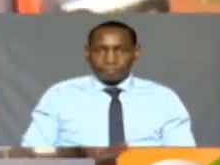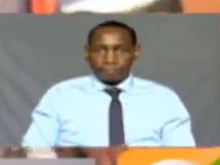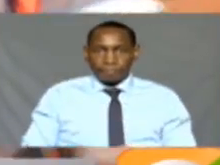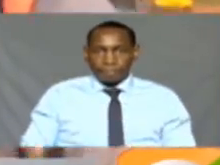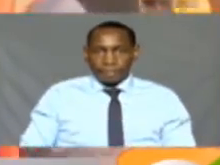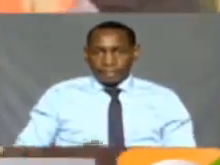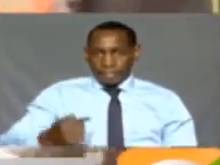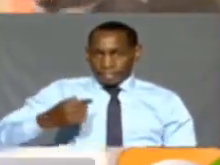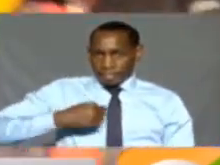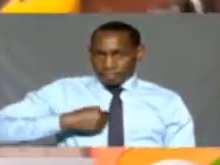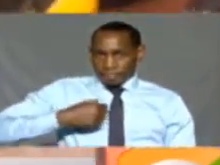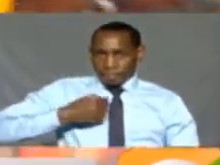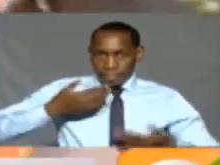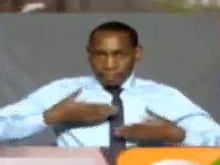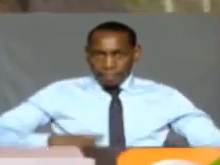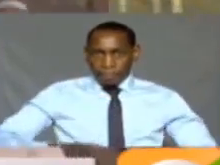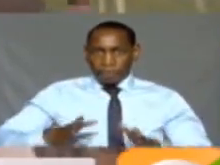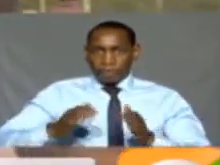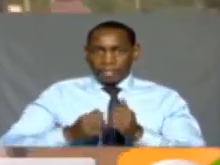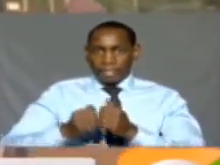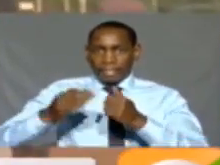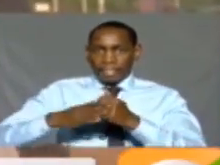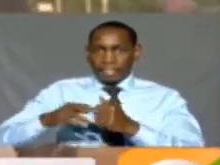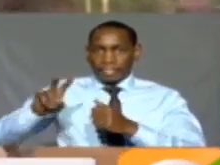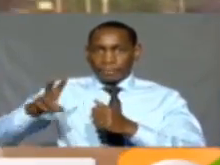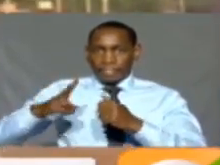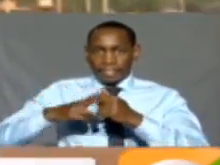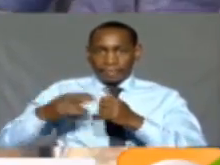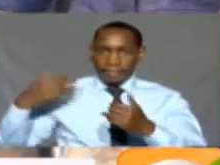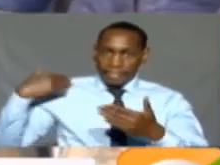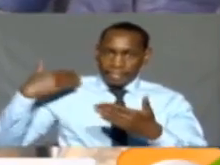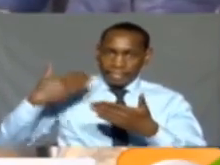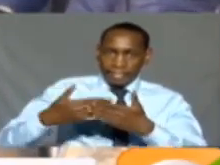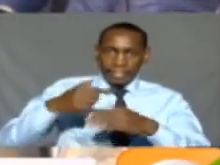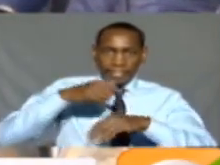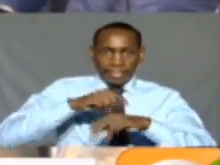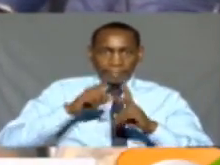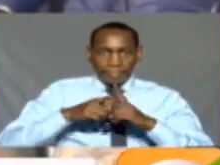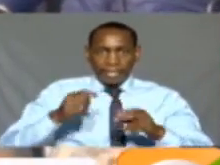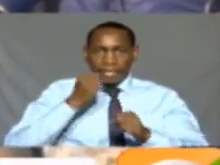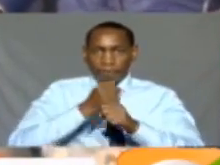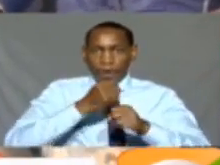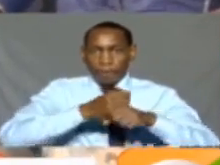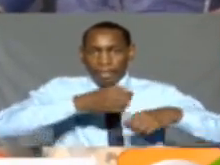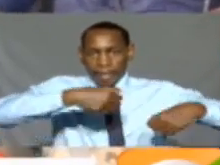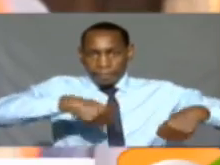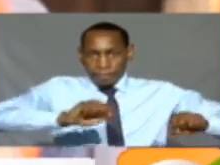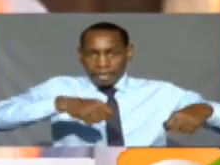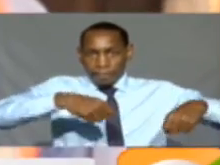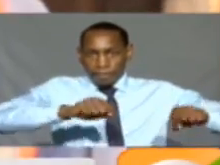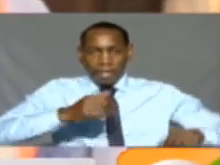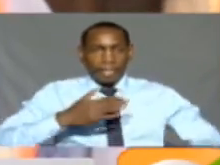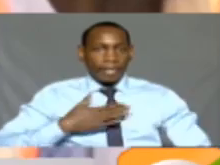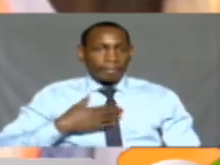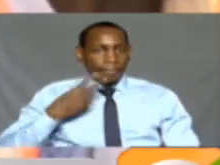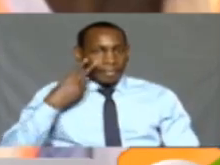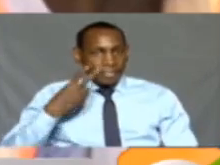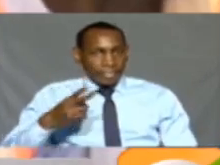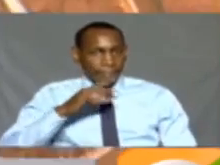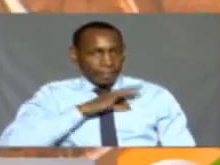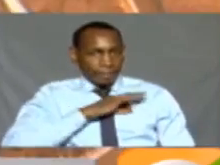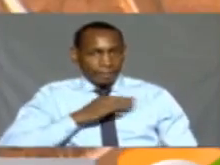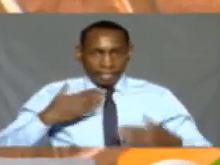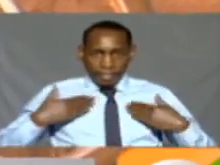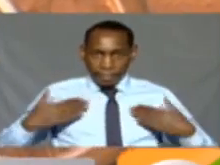Mimi ilisaliwa mwaka wa 27. Tangu mimi naanza hii kasi ya potapota, mimi naona anajenga mwili